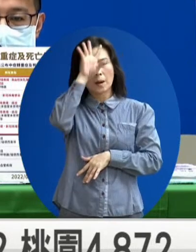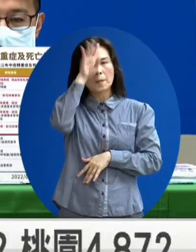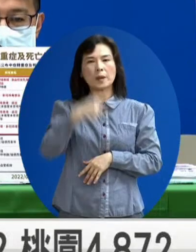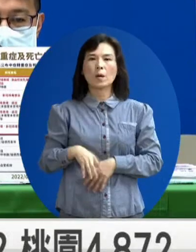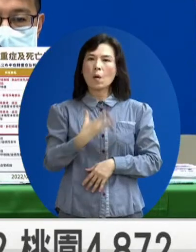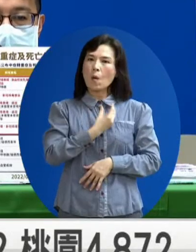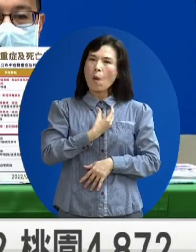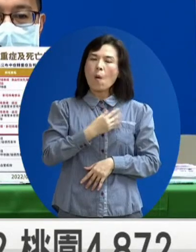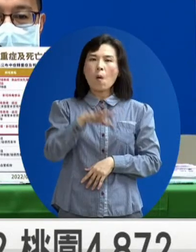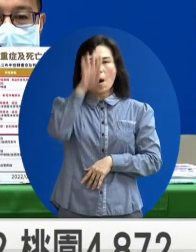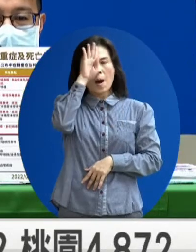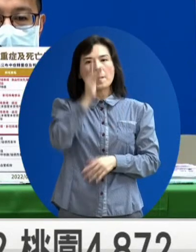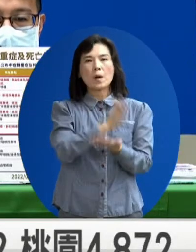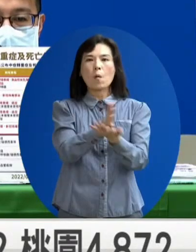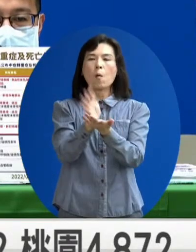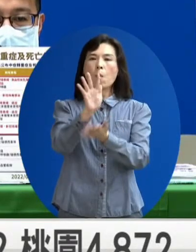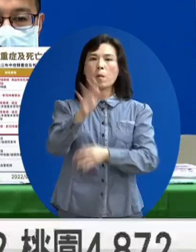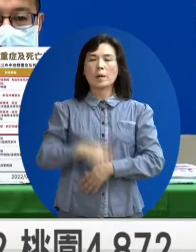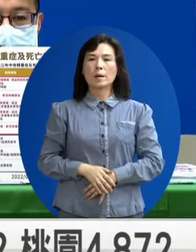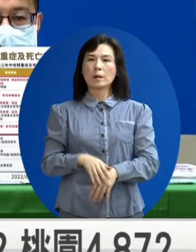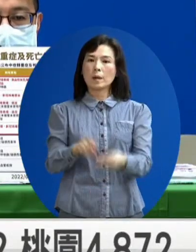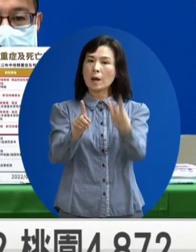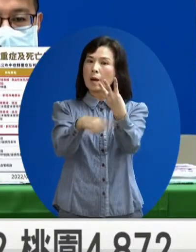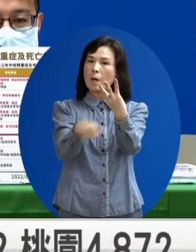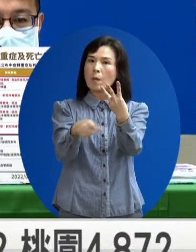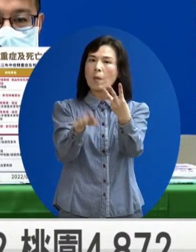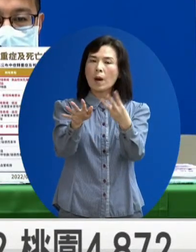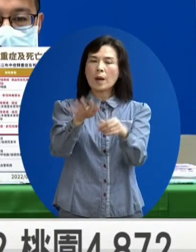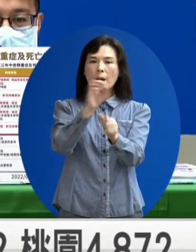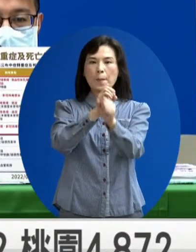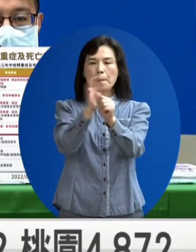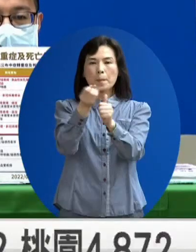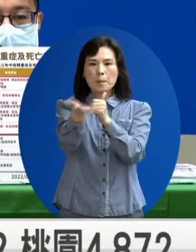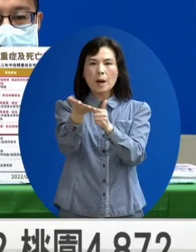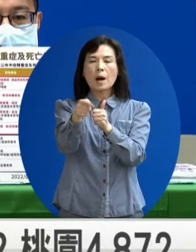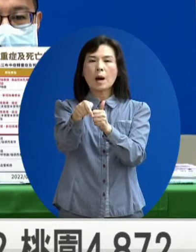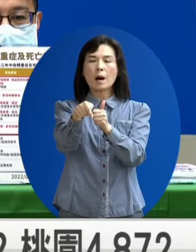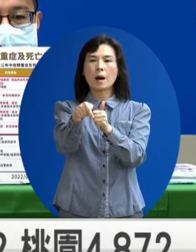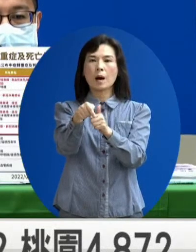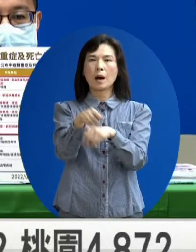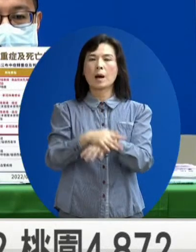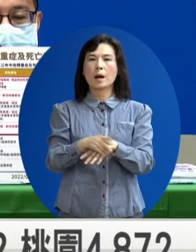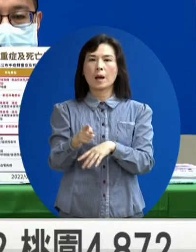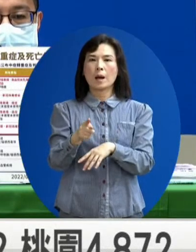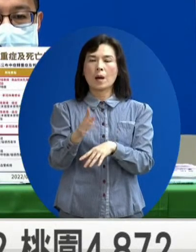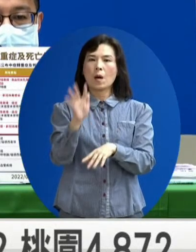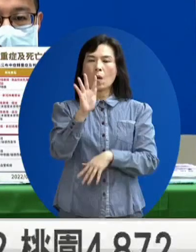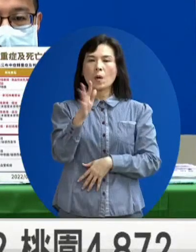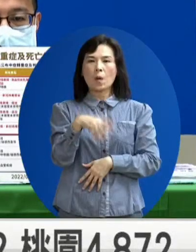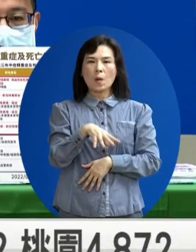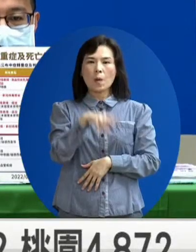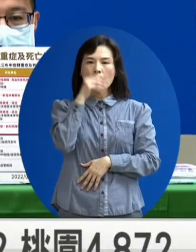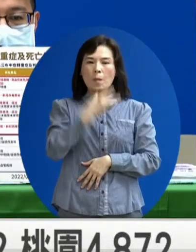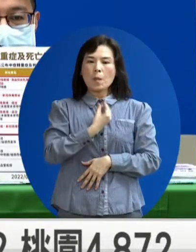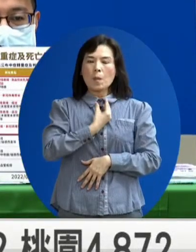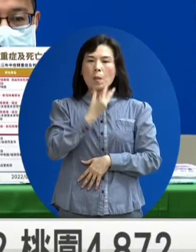血管疾病等等。那这3例都是有染疫之后，那因为有这个出现一些呼吸